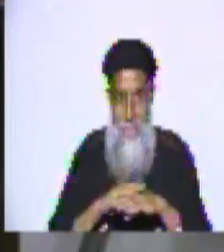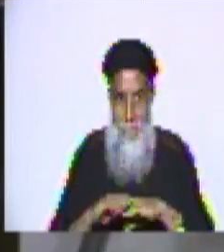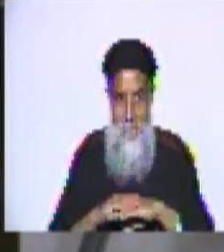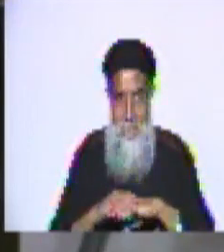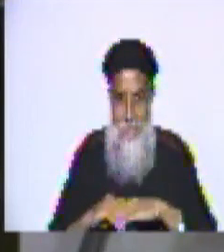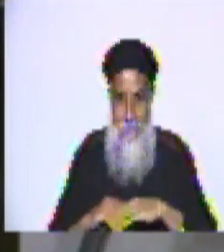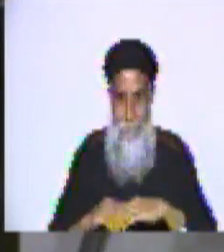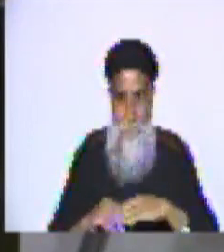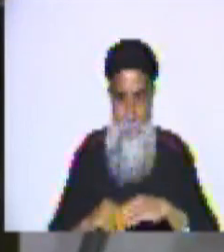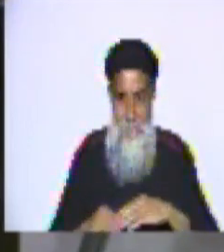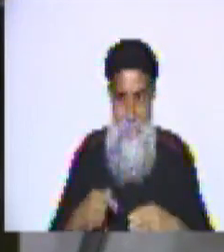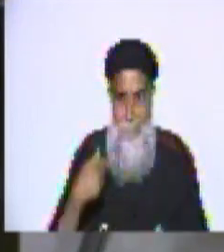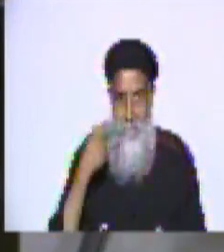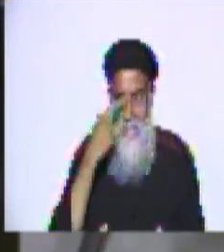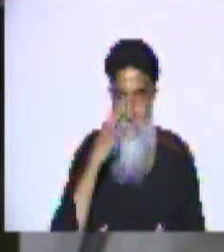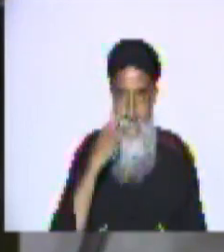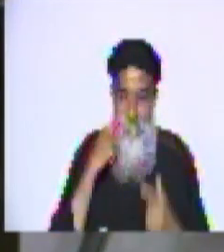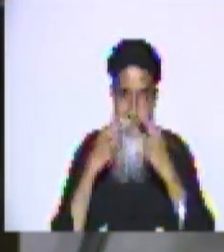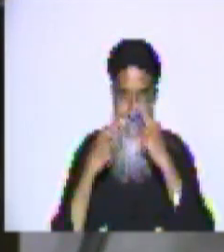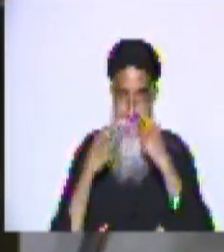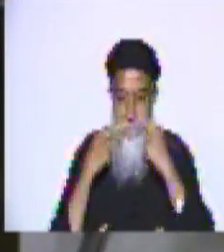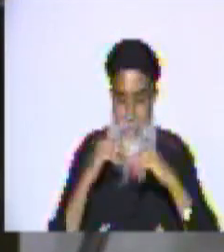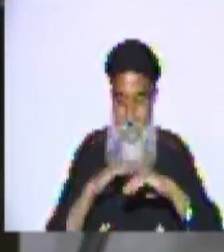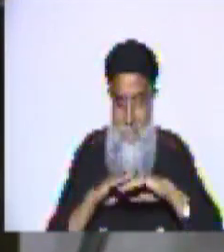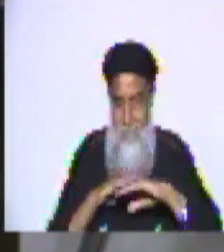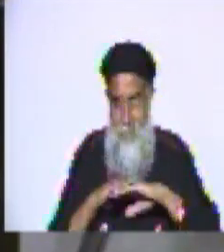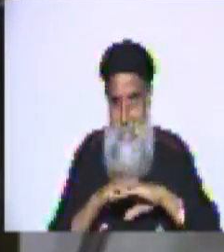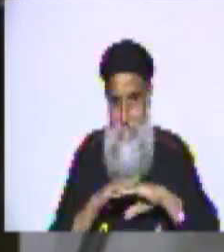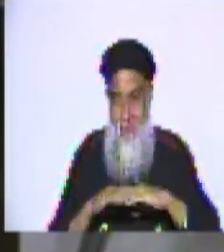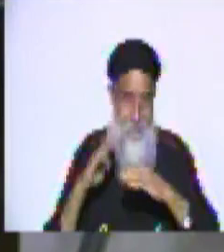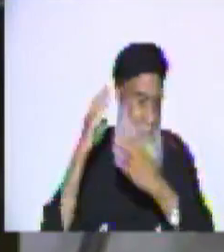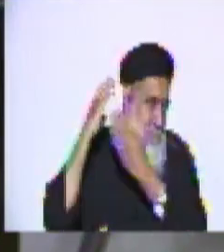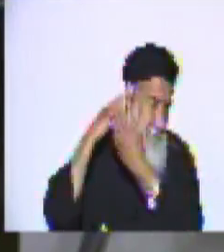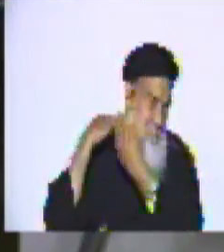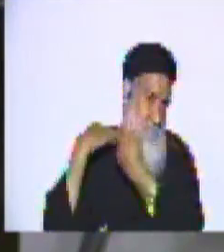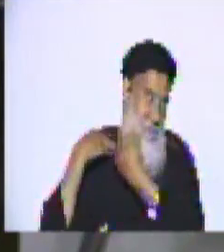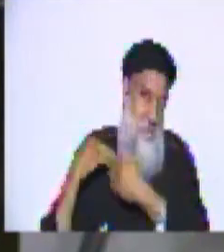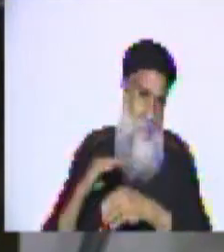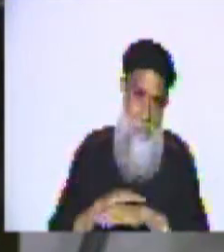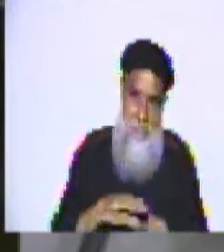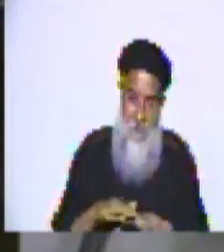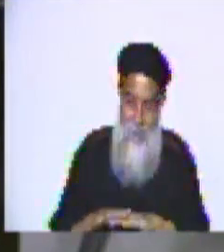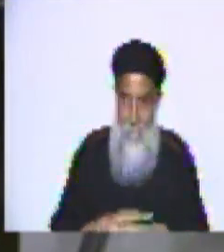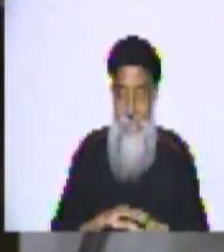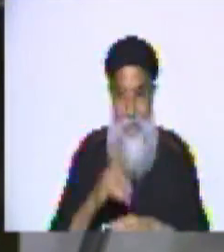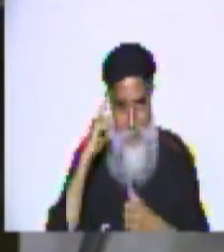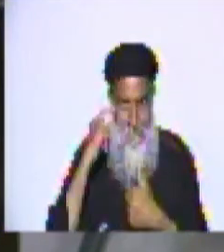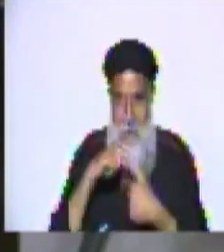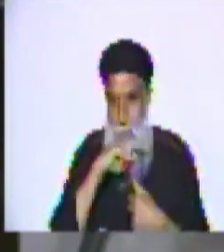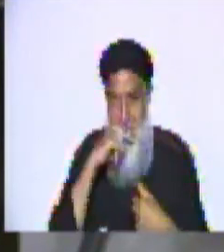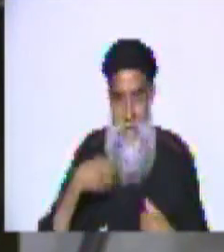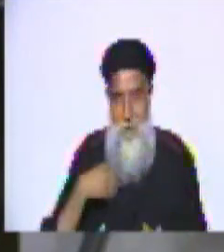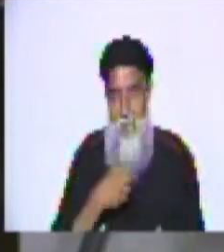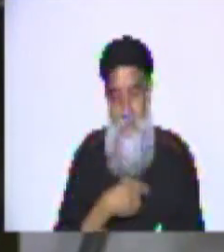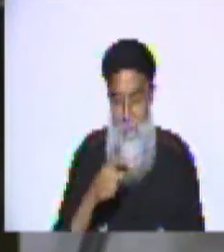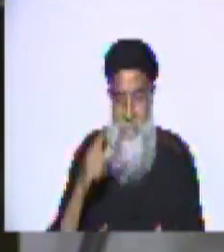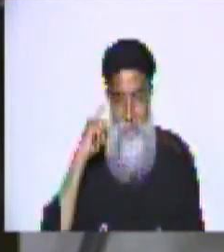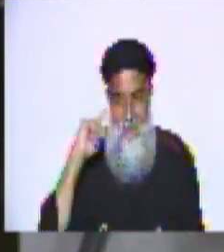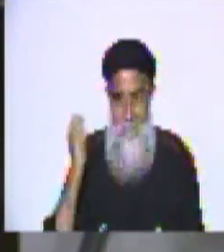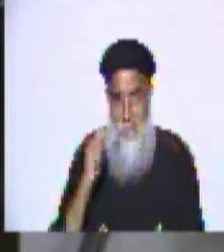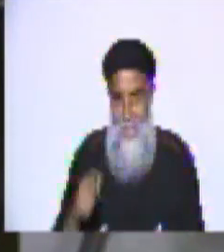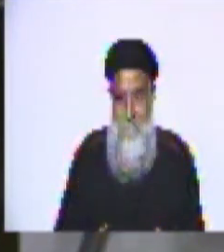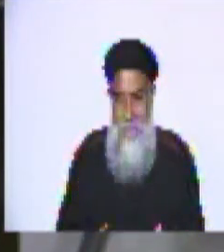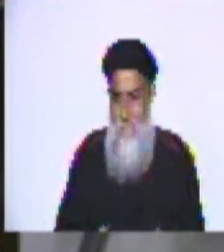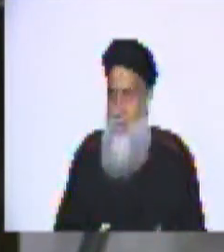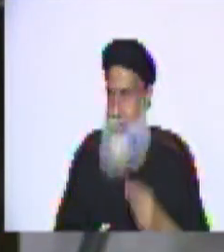المسيح بدموعها وتمسحهم بشعر رأسها. يعني قال لو كان هذا نبيا لعلم